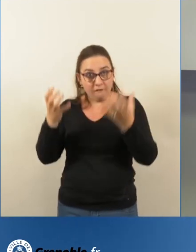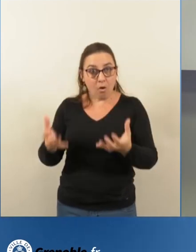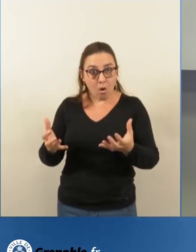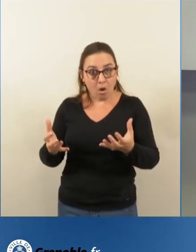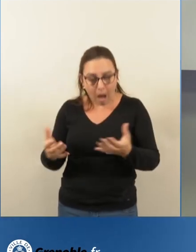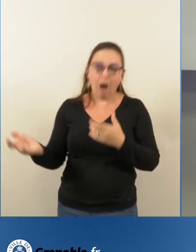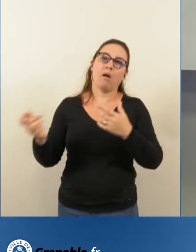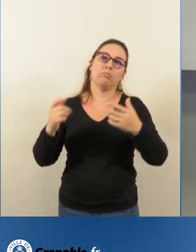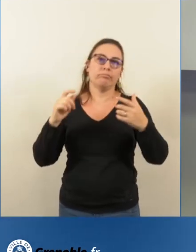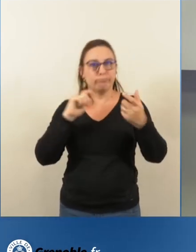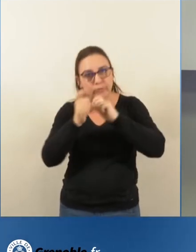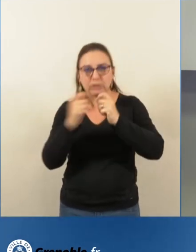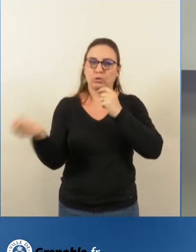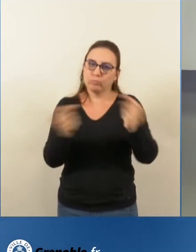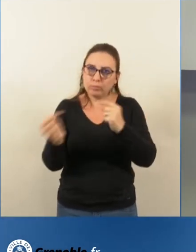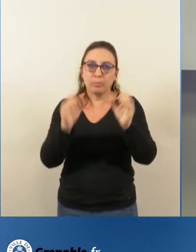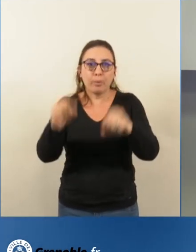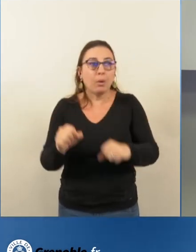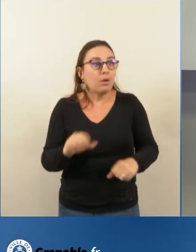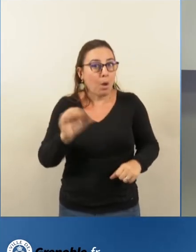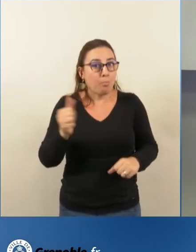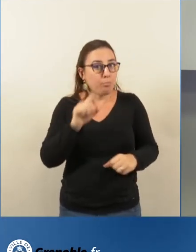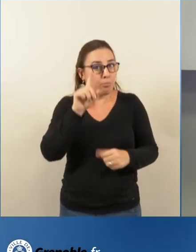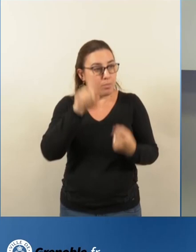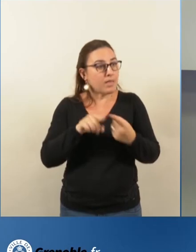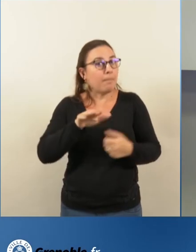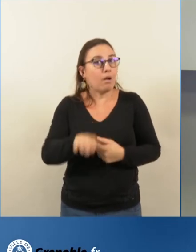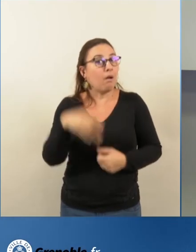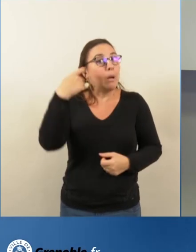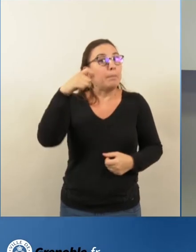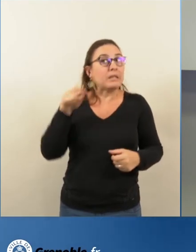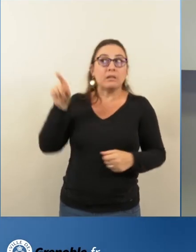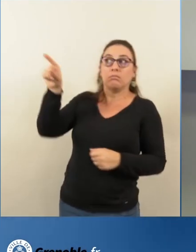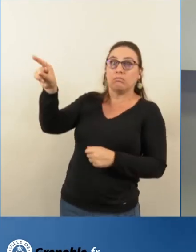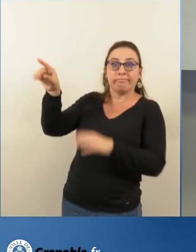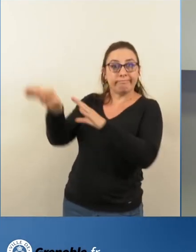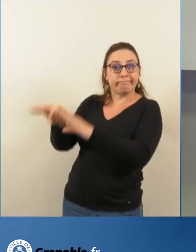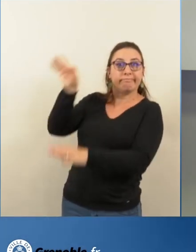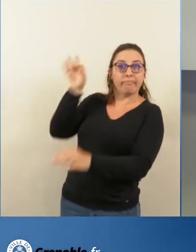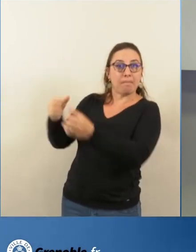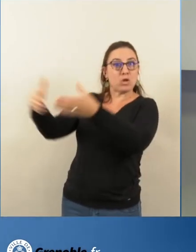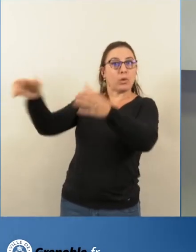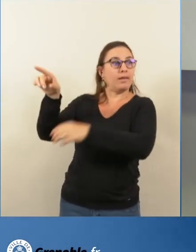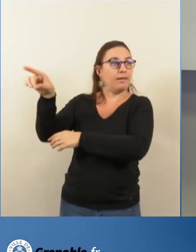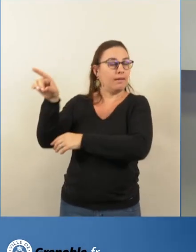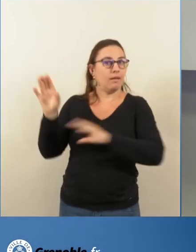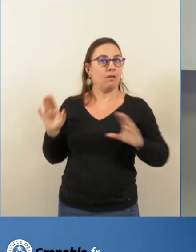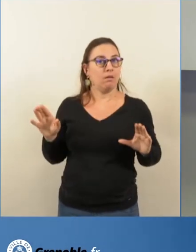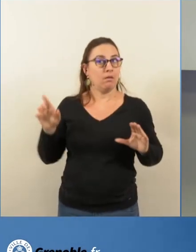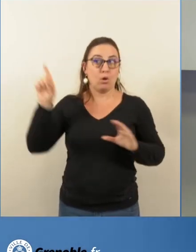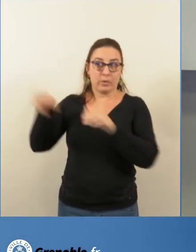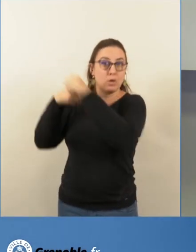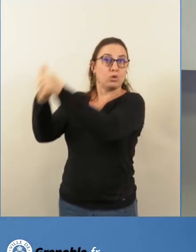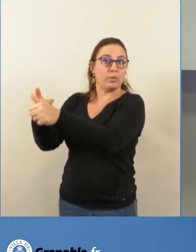ouvre les discussions bon première étape le Président c'est pas il est issu de d'une majorité donc évidemment il s'appuie